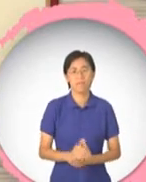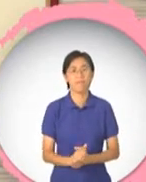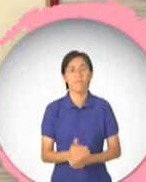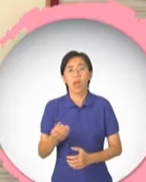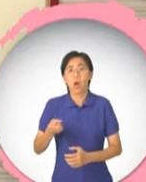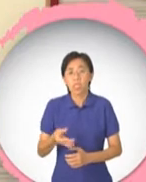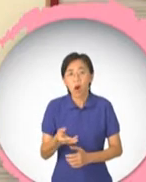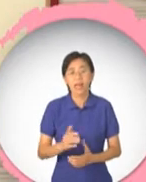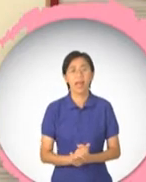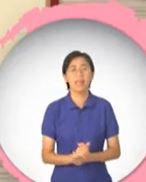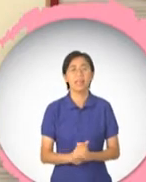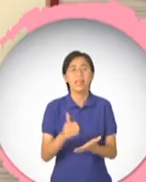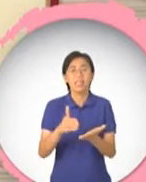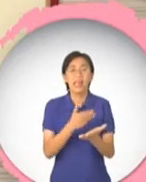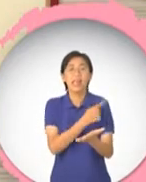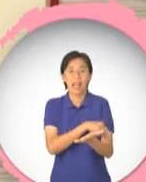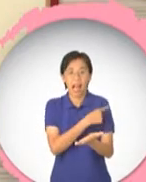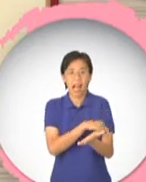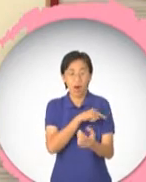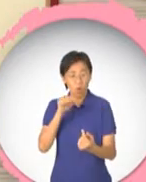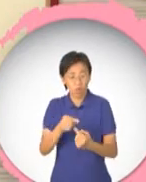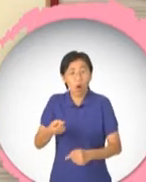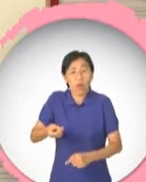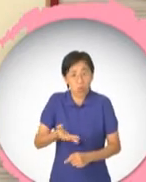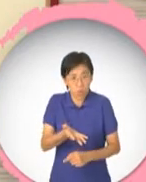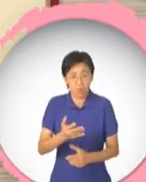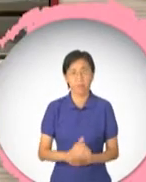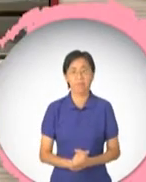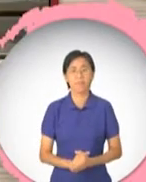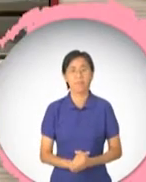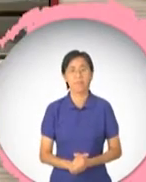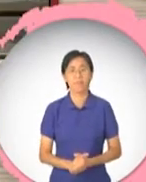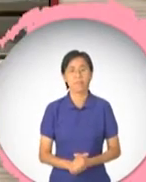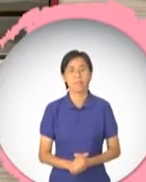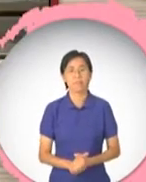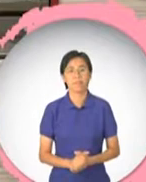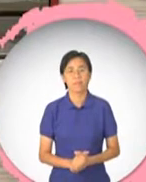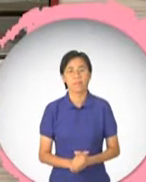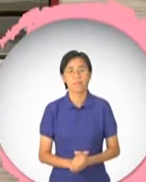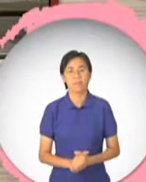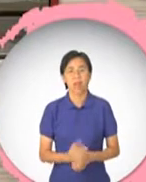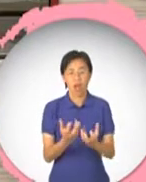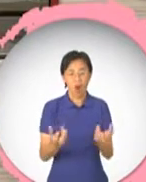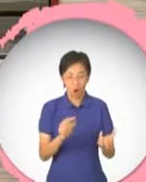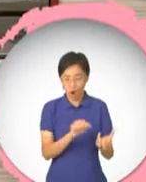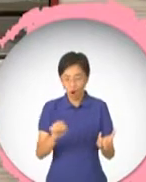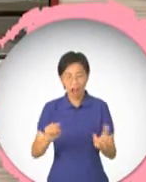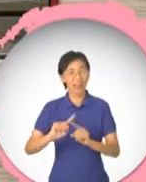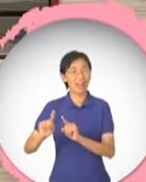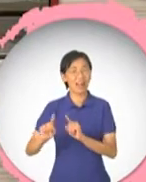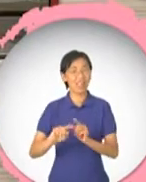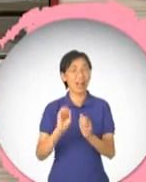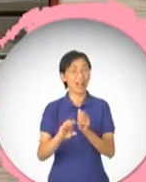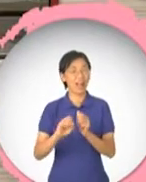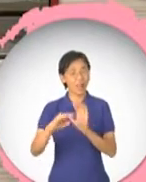เป็น เนยขาวค่ะ นะคะเป็นเนยขาวสำหรับทอดนะคะ นี่ก็คือวัตถุดิบทั้งหมดนะครับในการทำ